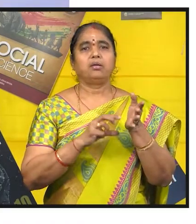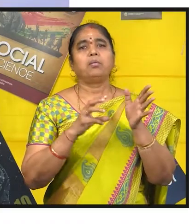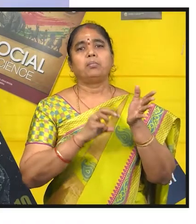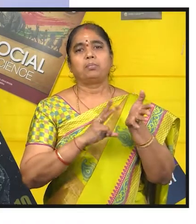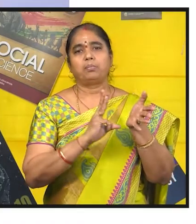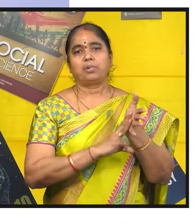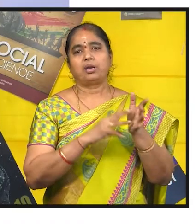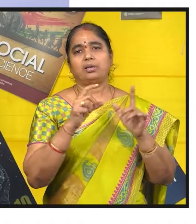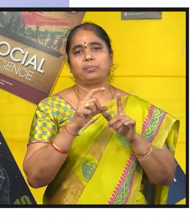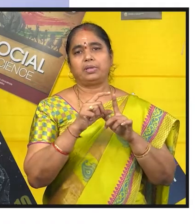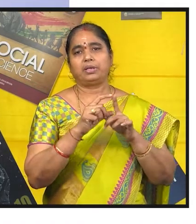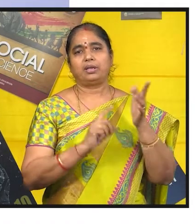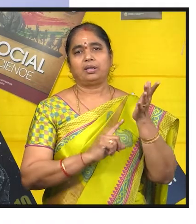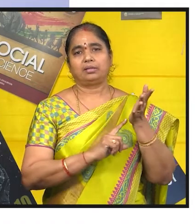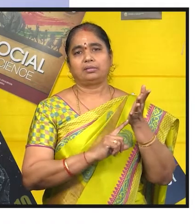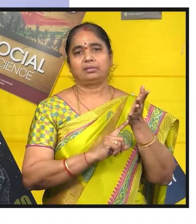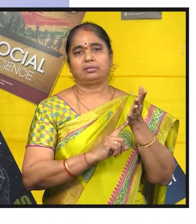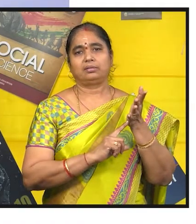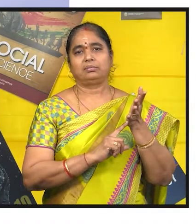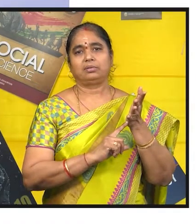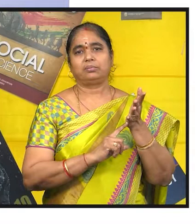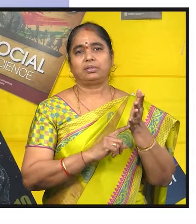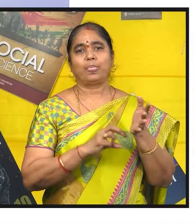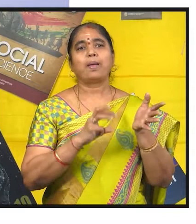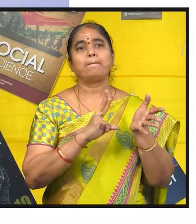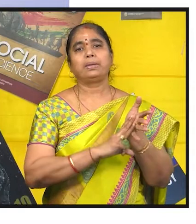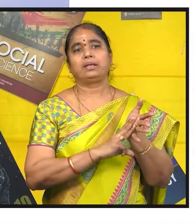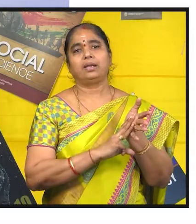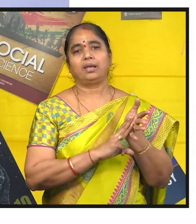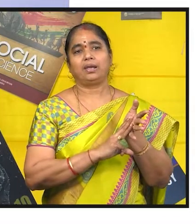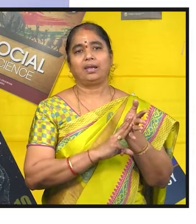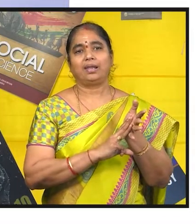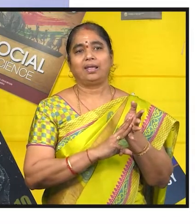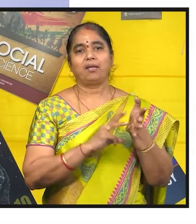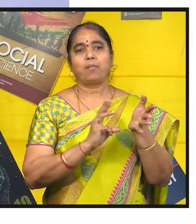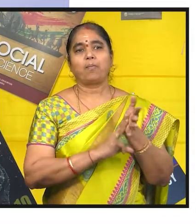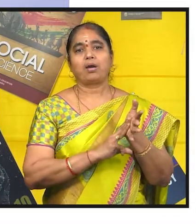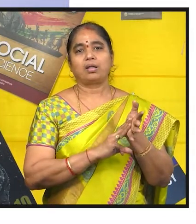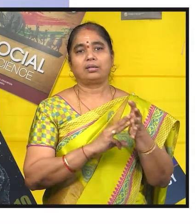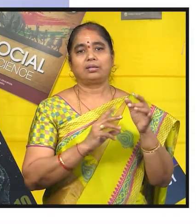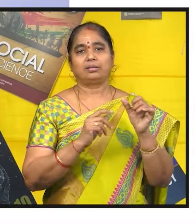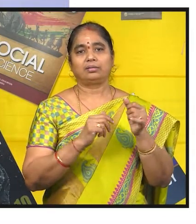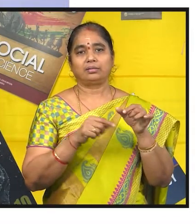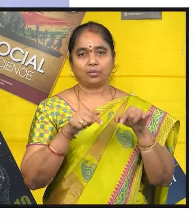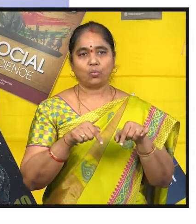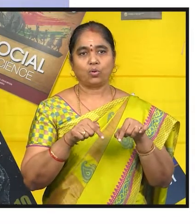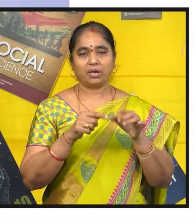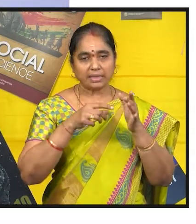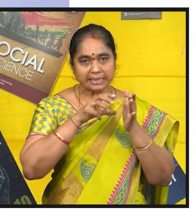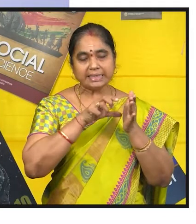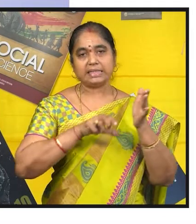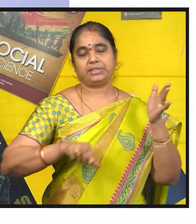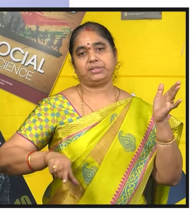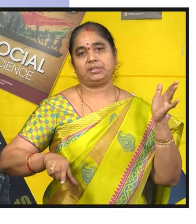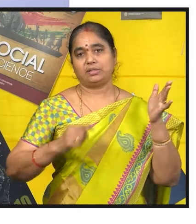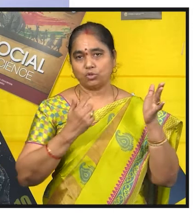ஆவர்த்தன அட்டவணை என்பது மெண்டலிஃப் ஆவர்த்தன அட்டவணையினுடைய ஒரு நீழ்ச்சி என்று